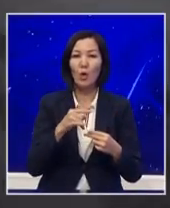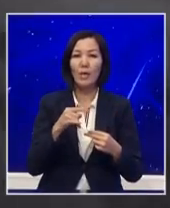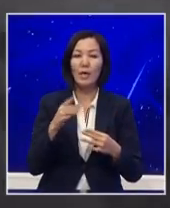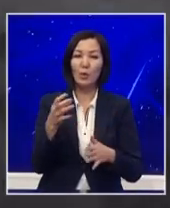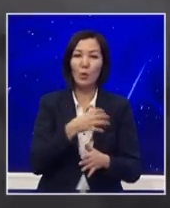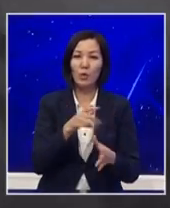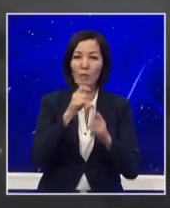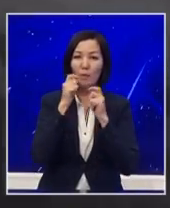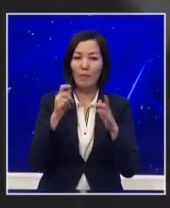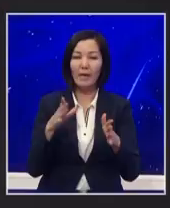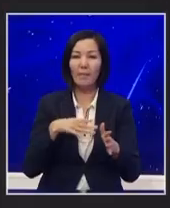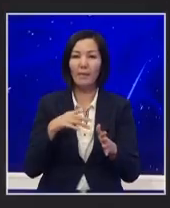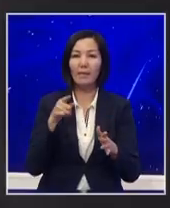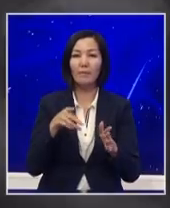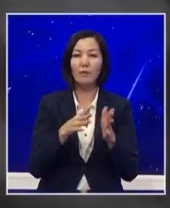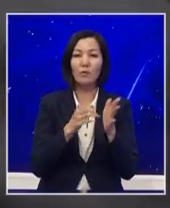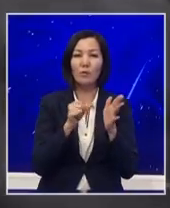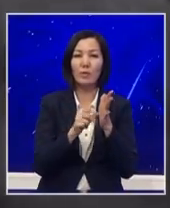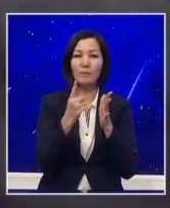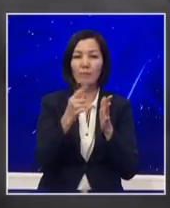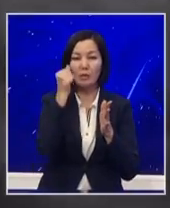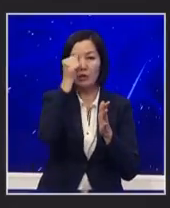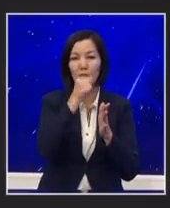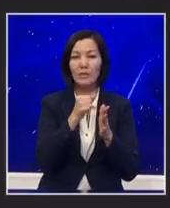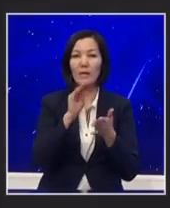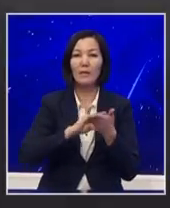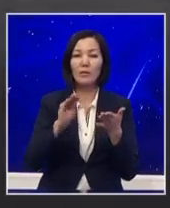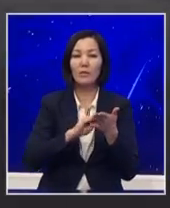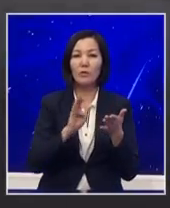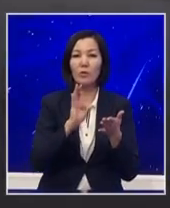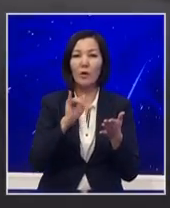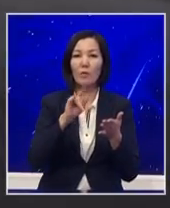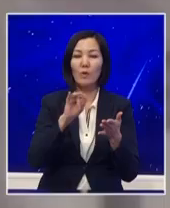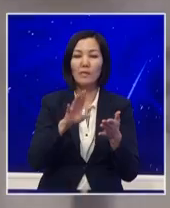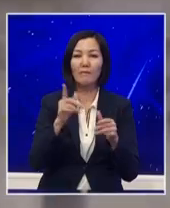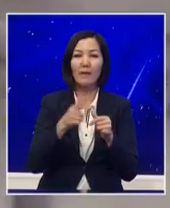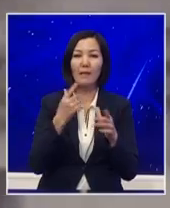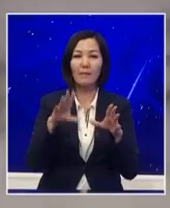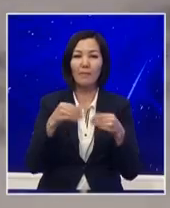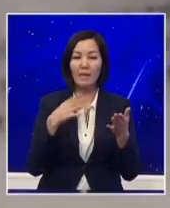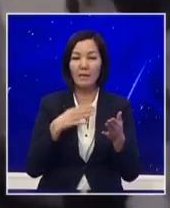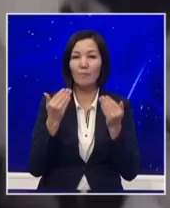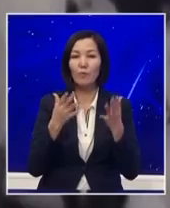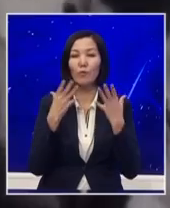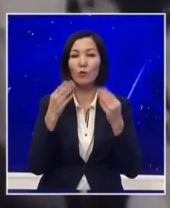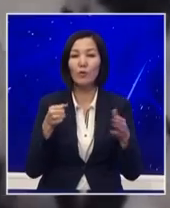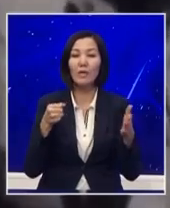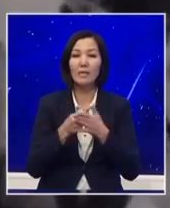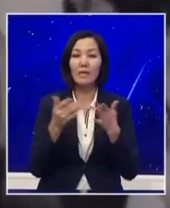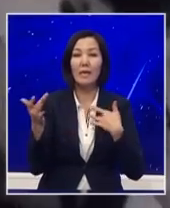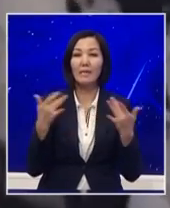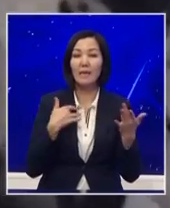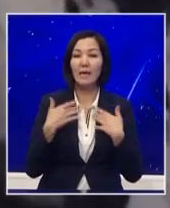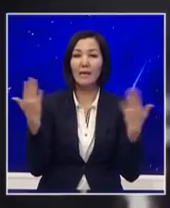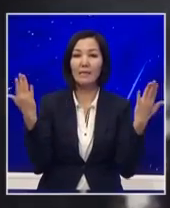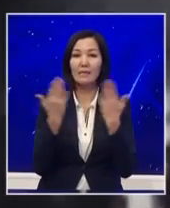ордасына 1961 жылы жазушы-драматург Мұхтар Әуезовтің есімі берілді. Бүгінге дейін бұл сахнада Сәбит